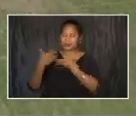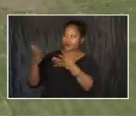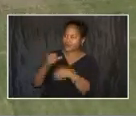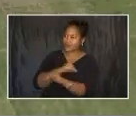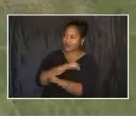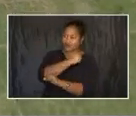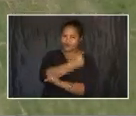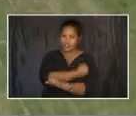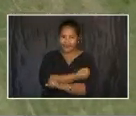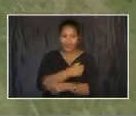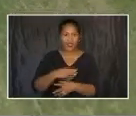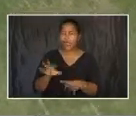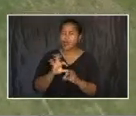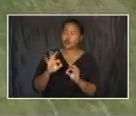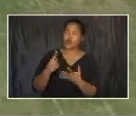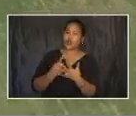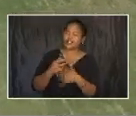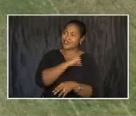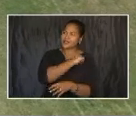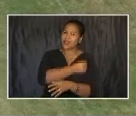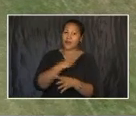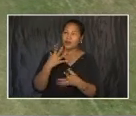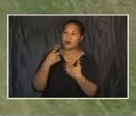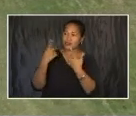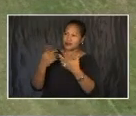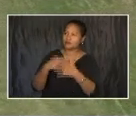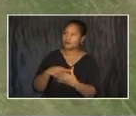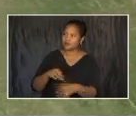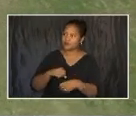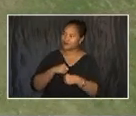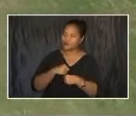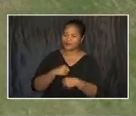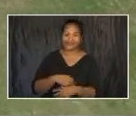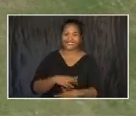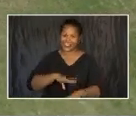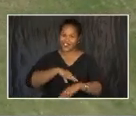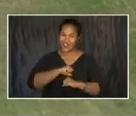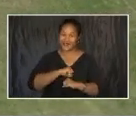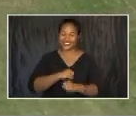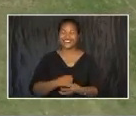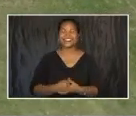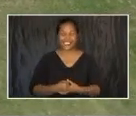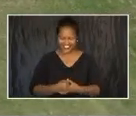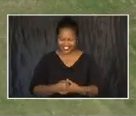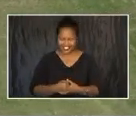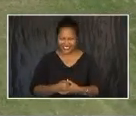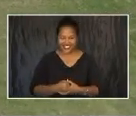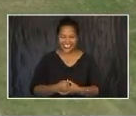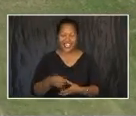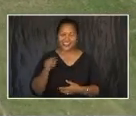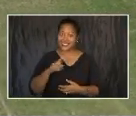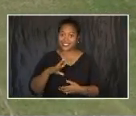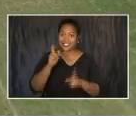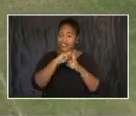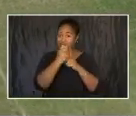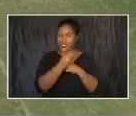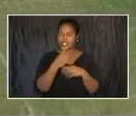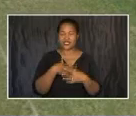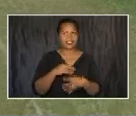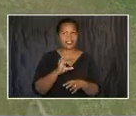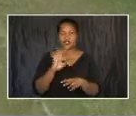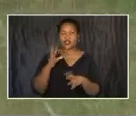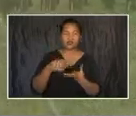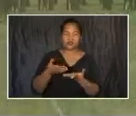build morale, but to see and obtain their loyalty. So this is a tradition that's not brought